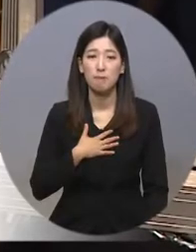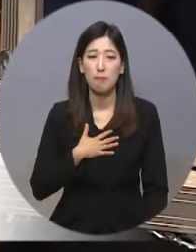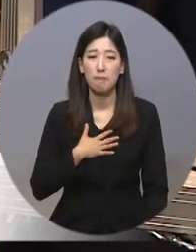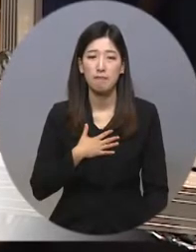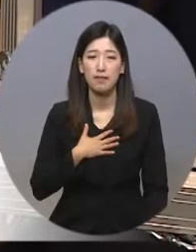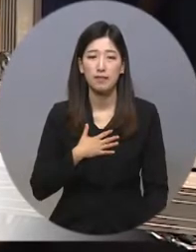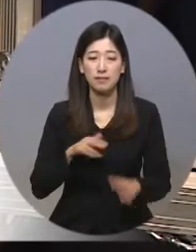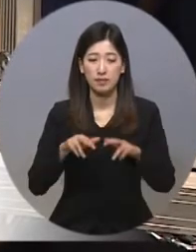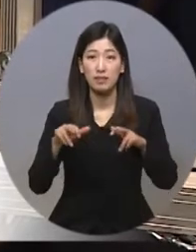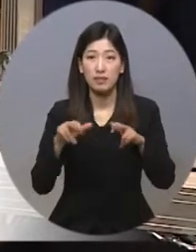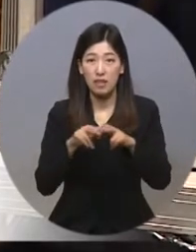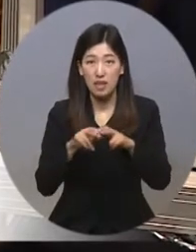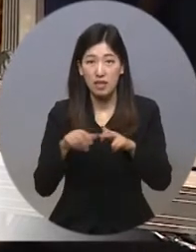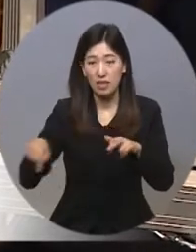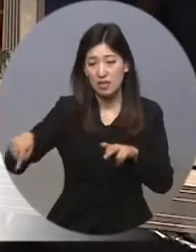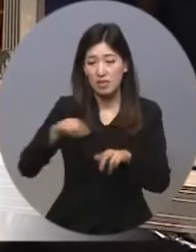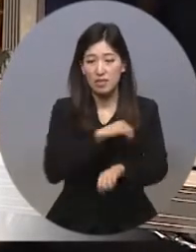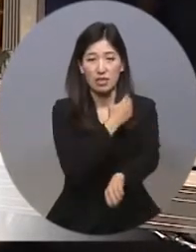정말로